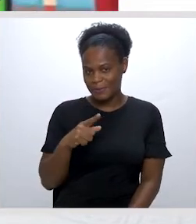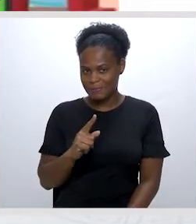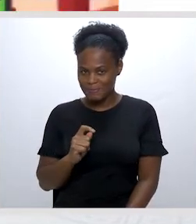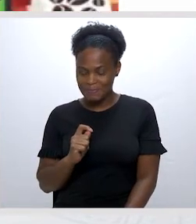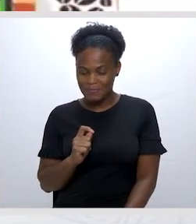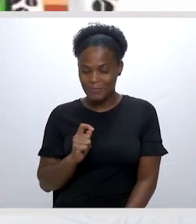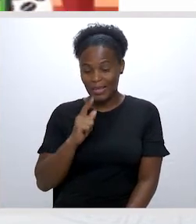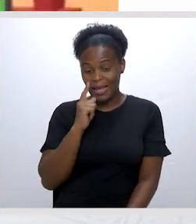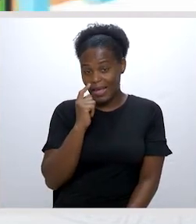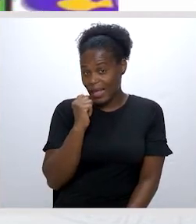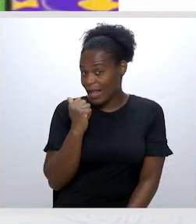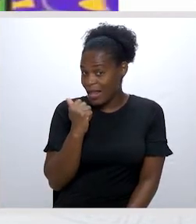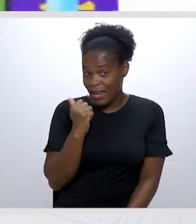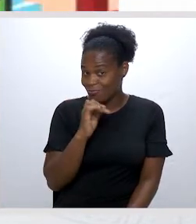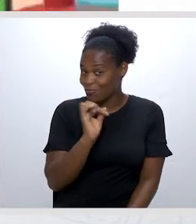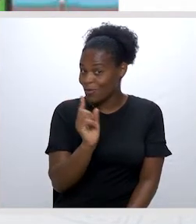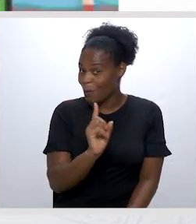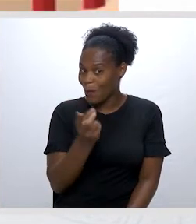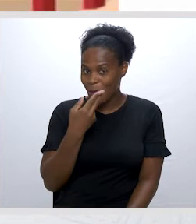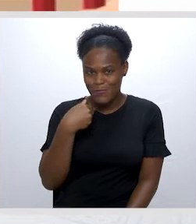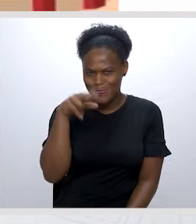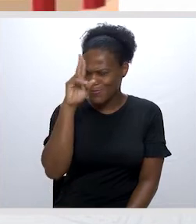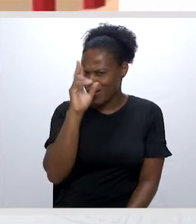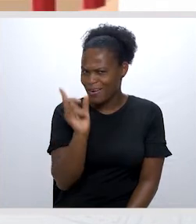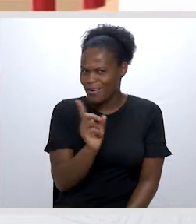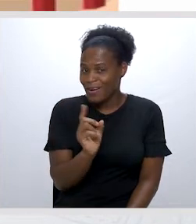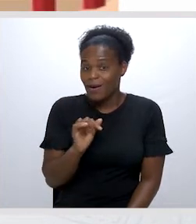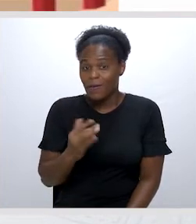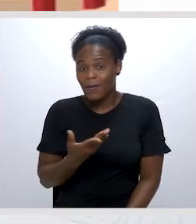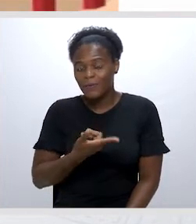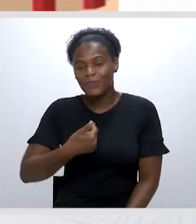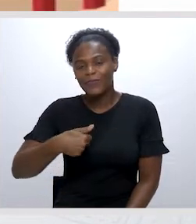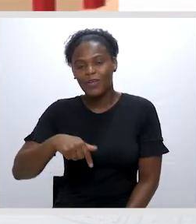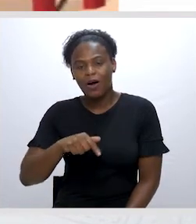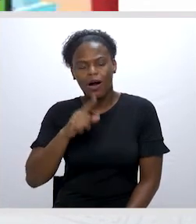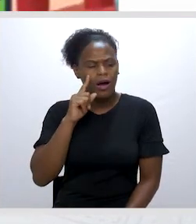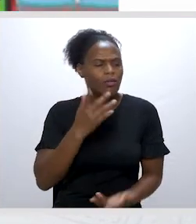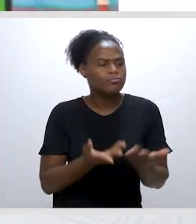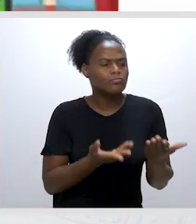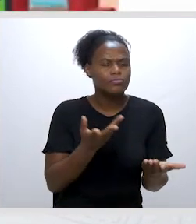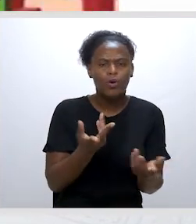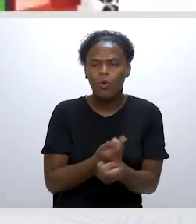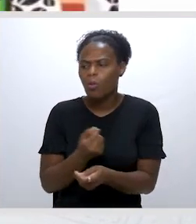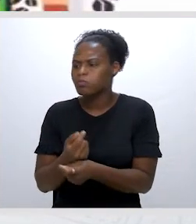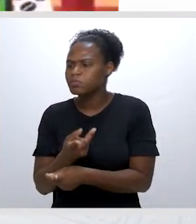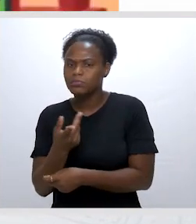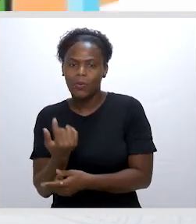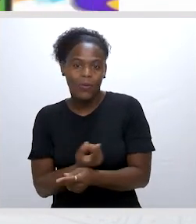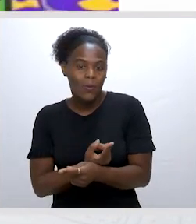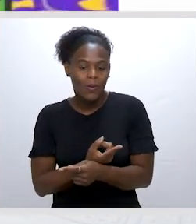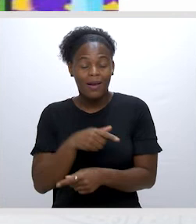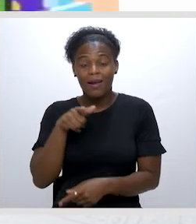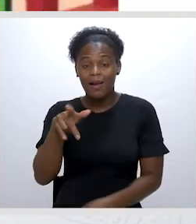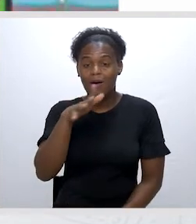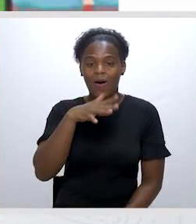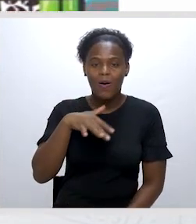Il ne faut pas se tromper quand on fait les courses, c'est la